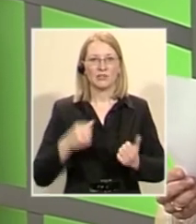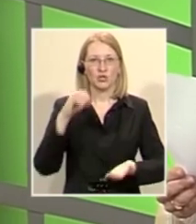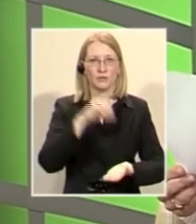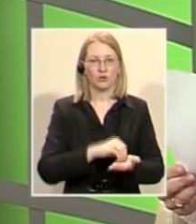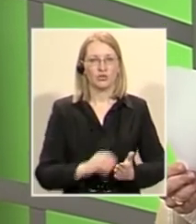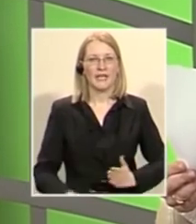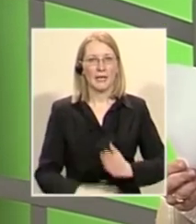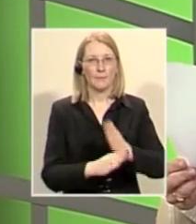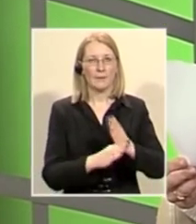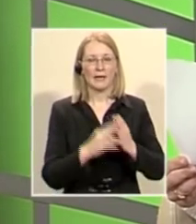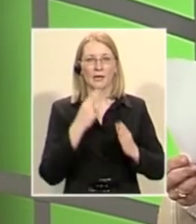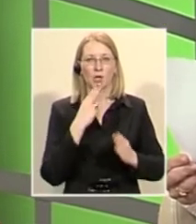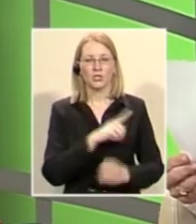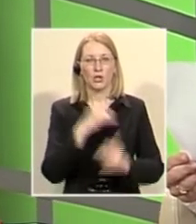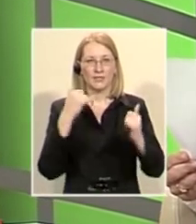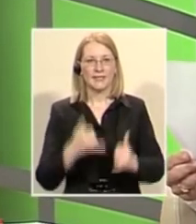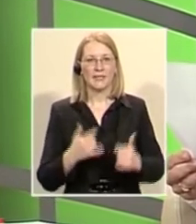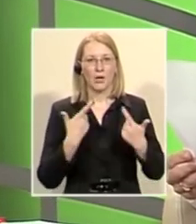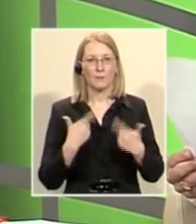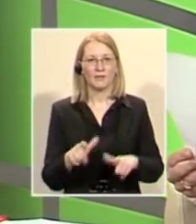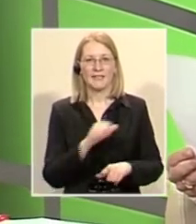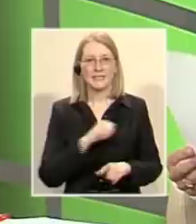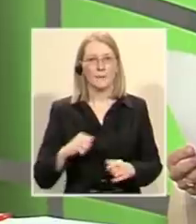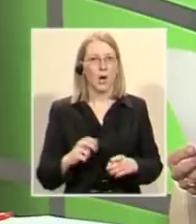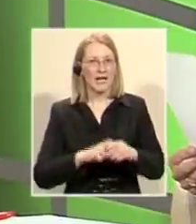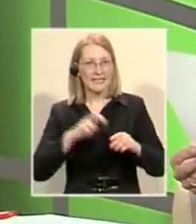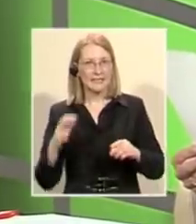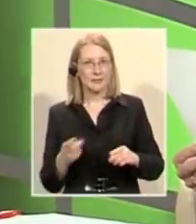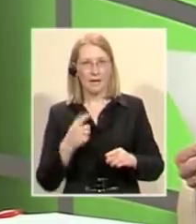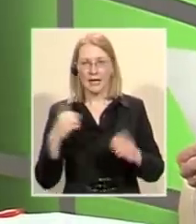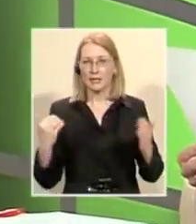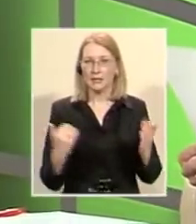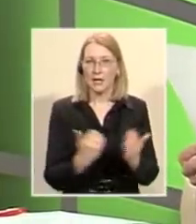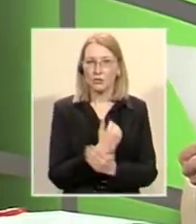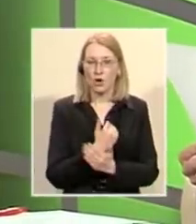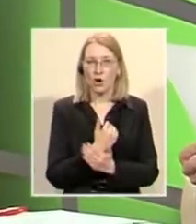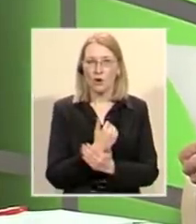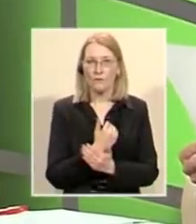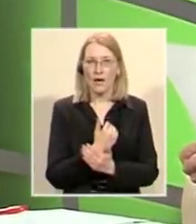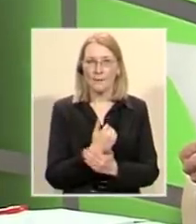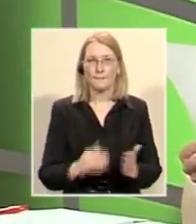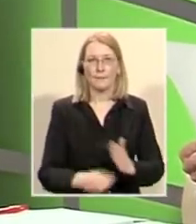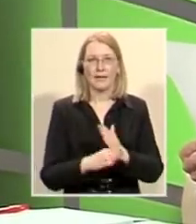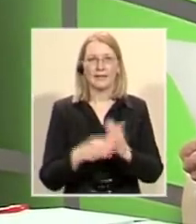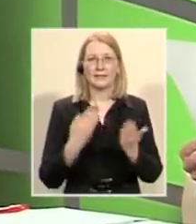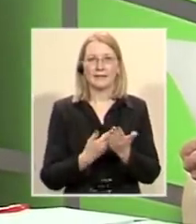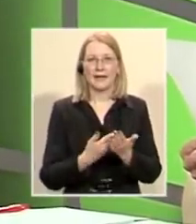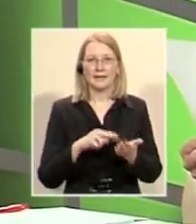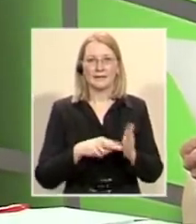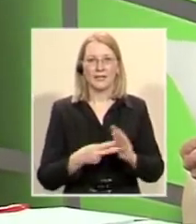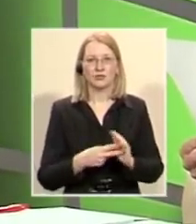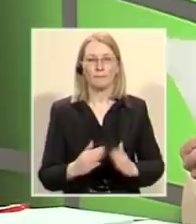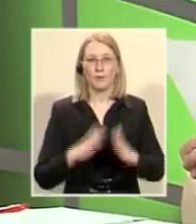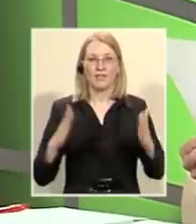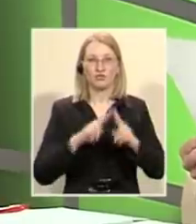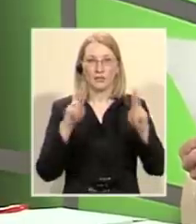pomagala na koja su se do sada odobravala samo iznimno, ali neka nova pomagala, te će se na taj način povećati prava, ali značajno